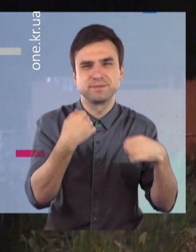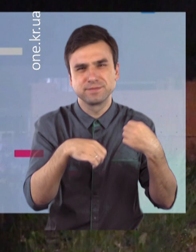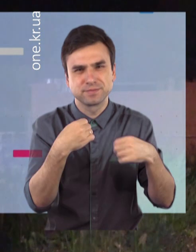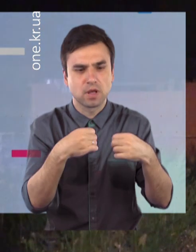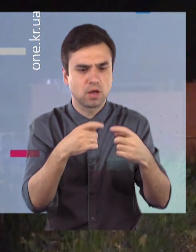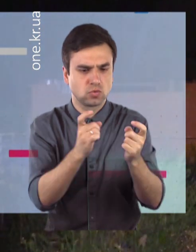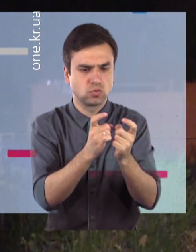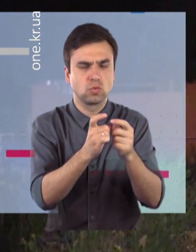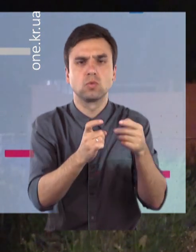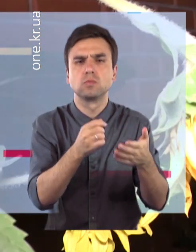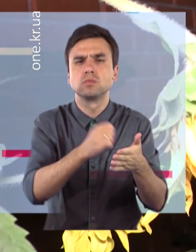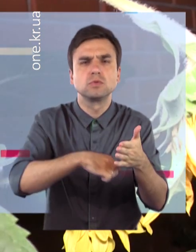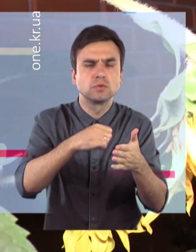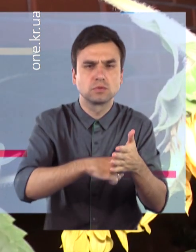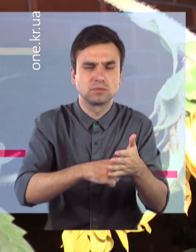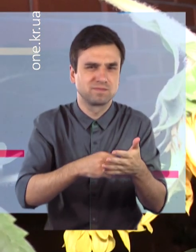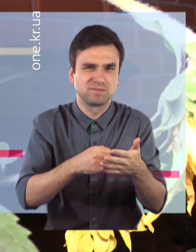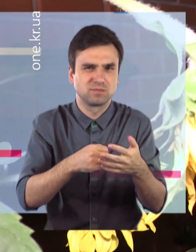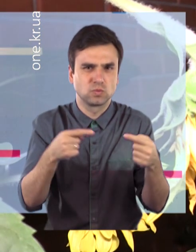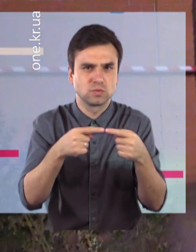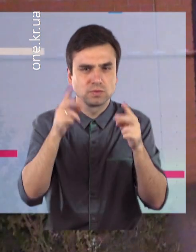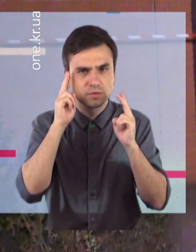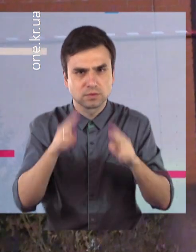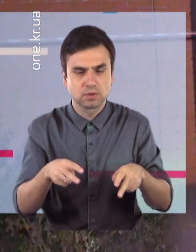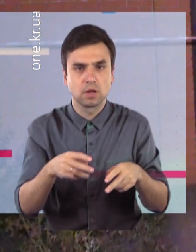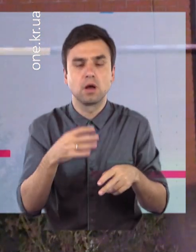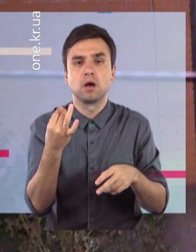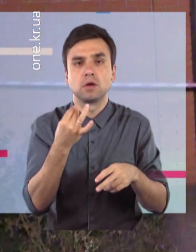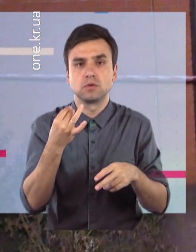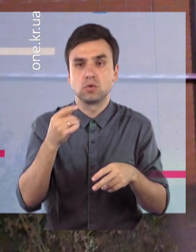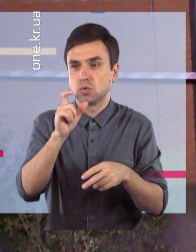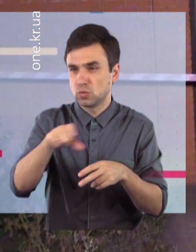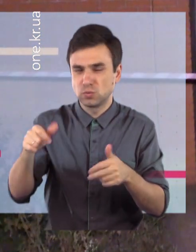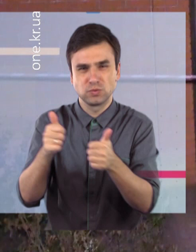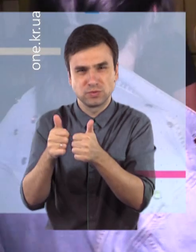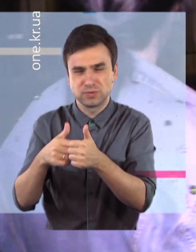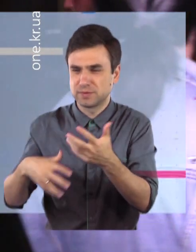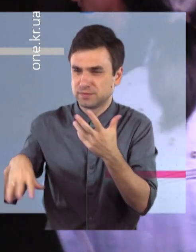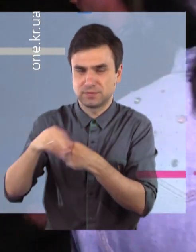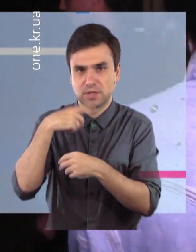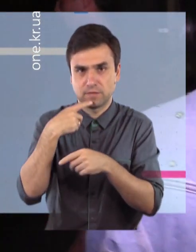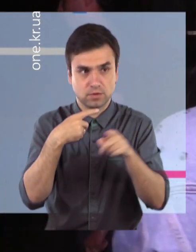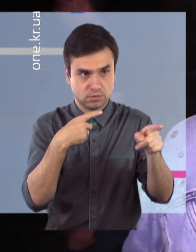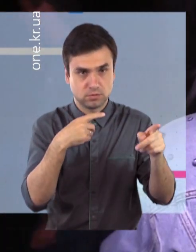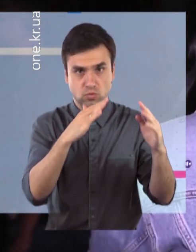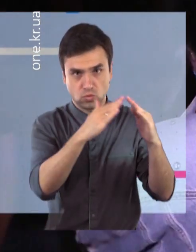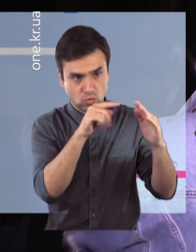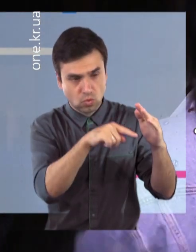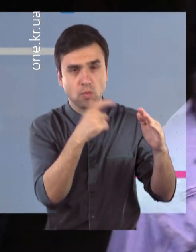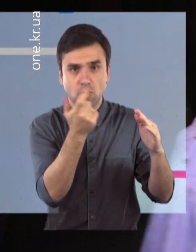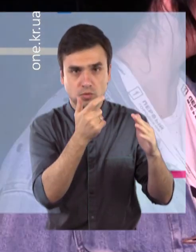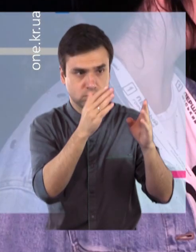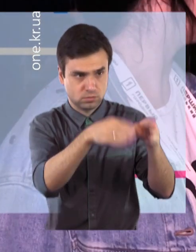час посиденьок за чаркою у свято державного прапору. Та чому дійсно у домі добропорядного сім'янина, принаймні саме так про